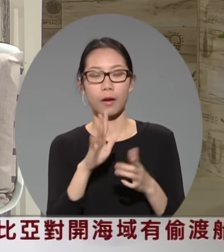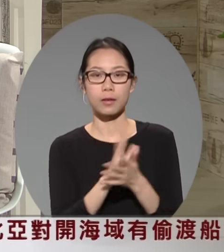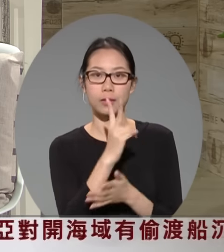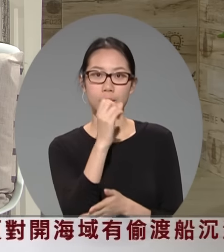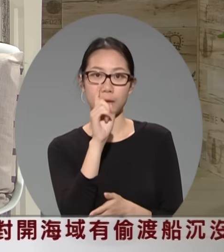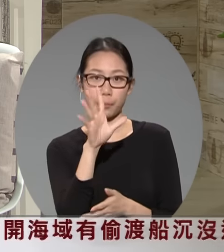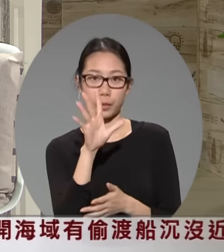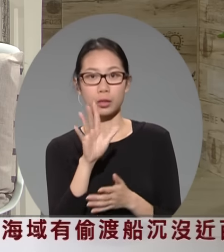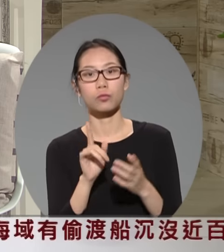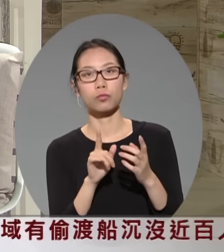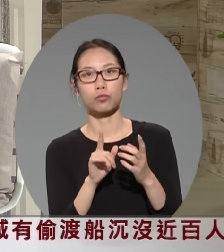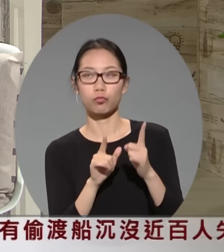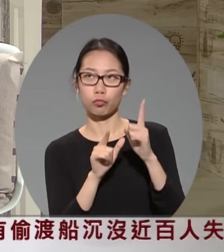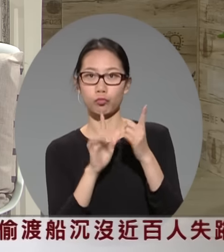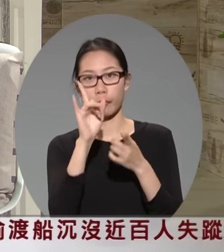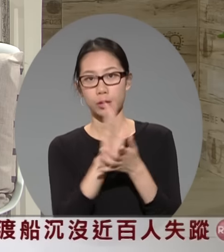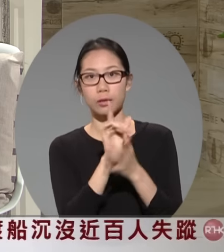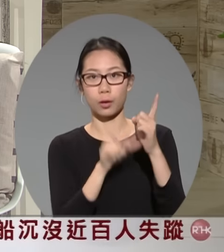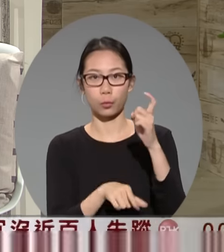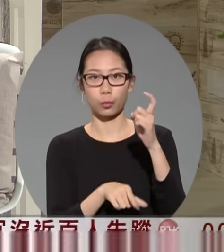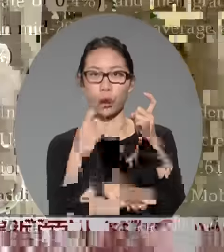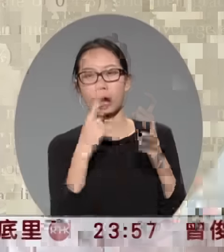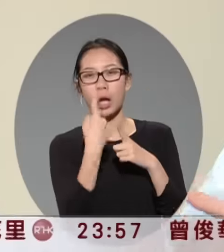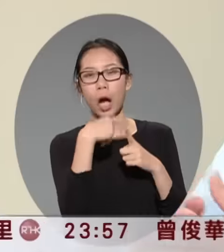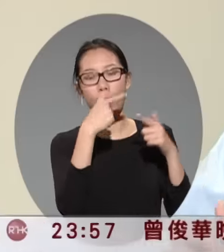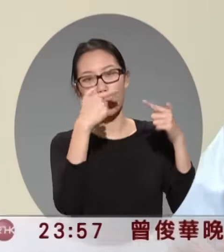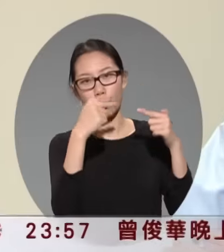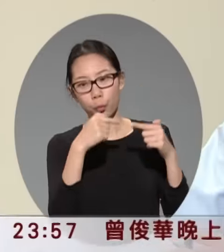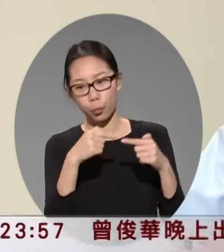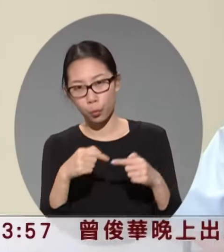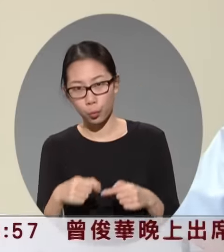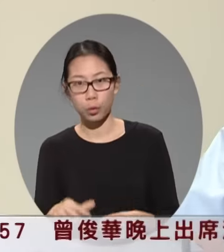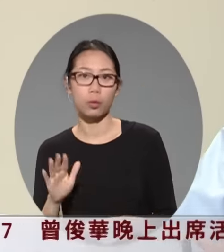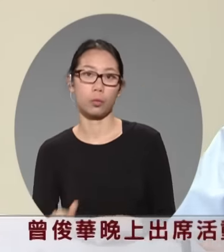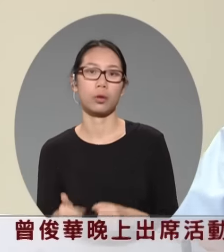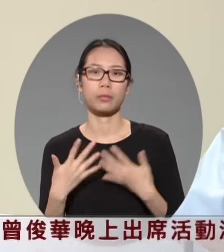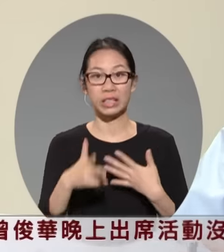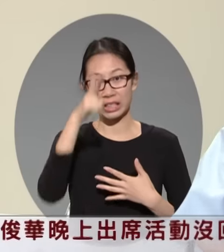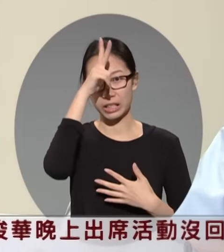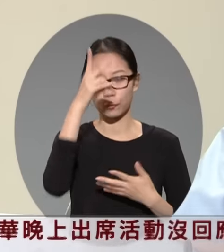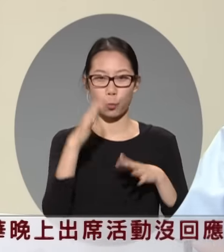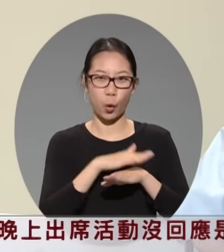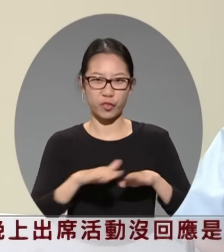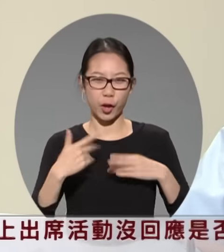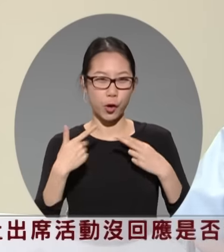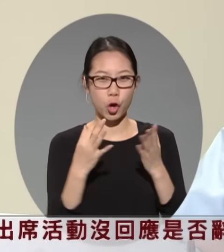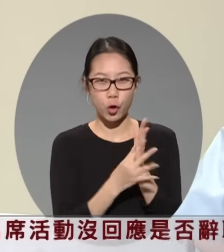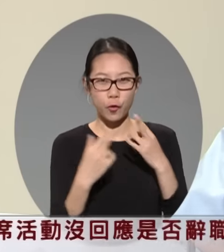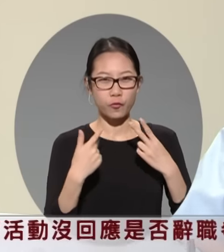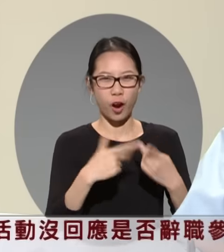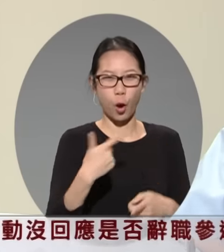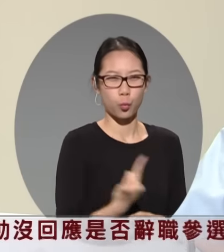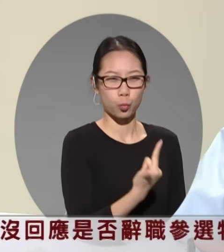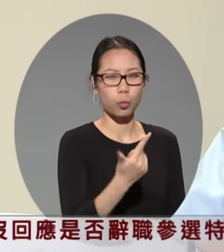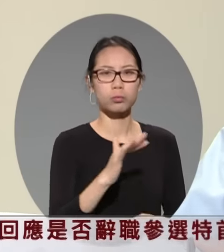即是上年9月公布的人口的推算，其實現在政府就大力發展土地，最終會不會是不符合人口的預